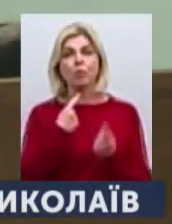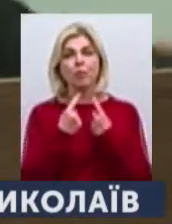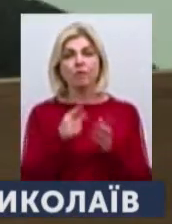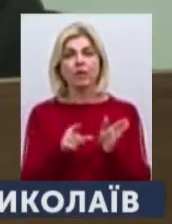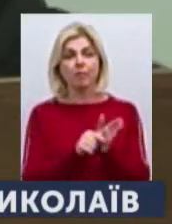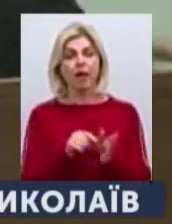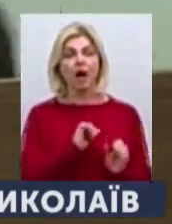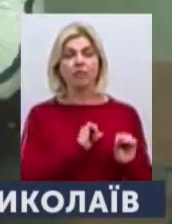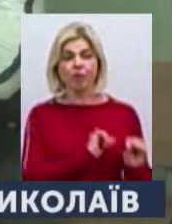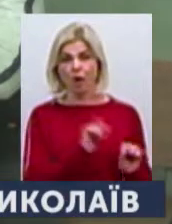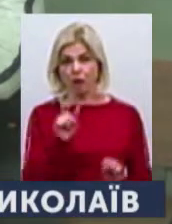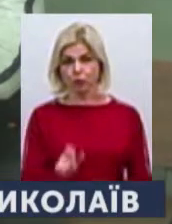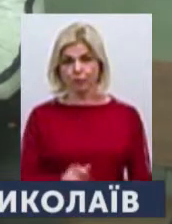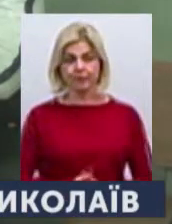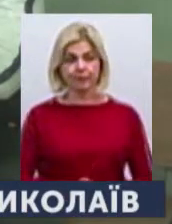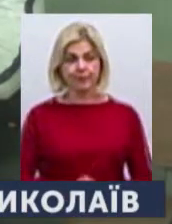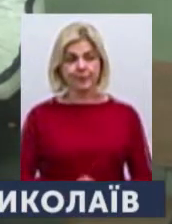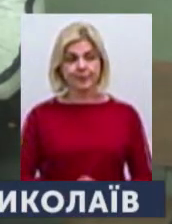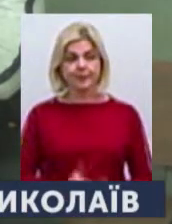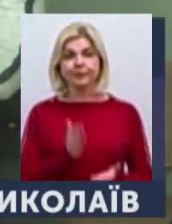адвокаткою Ольгою Балашовою.